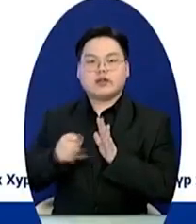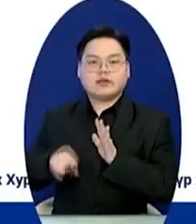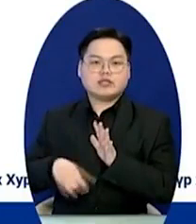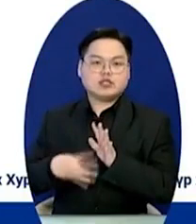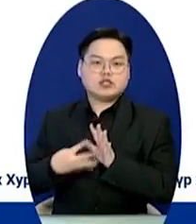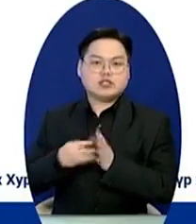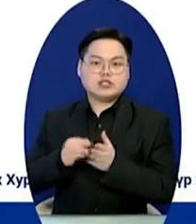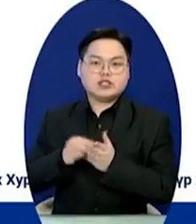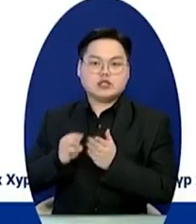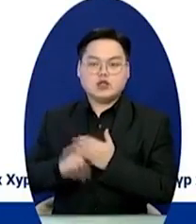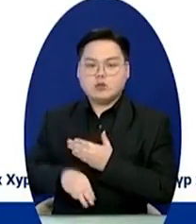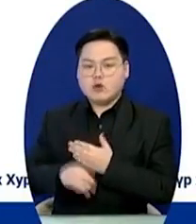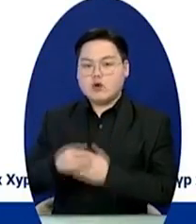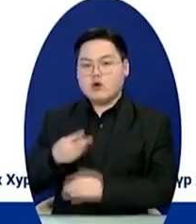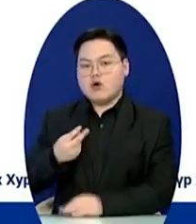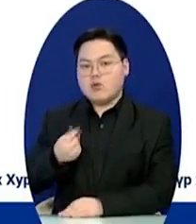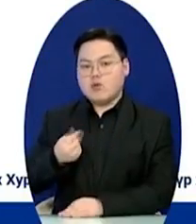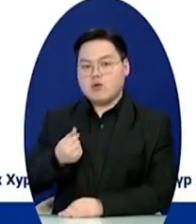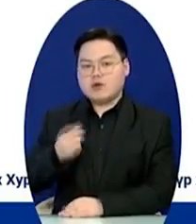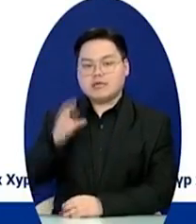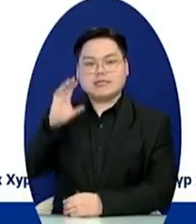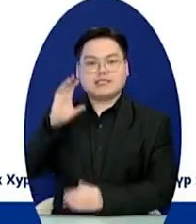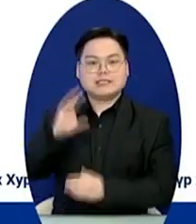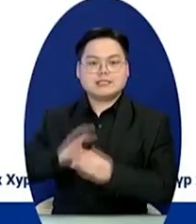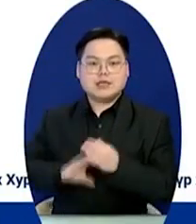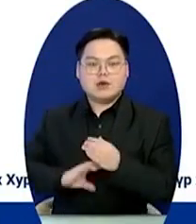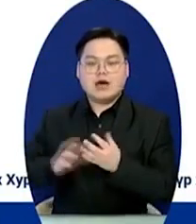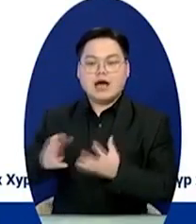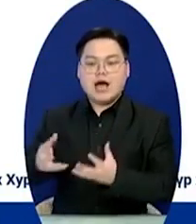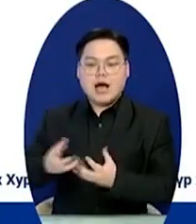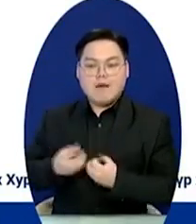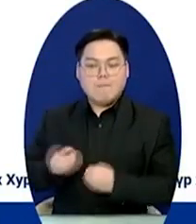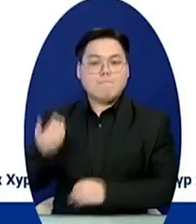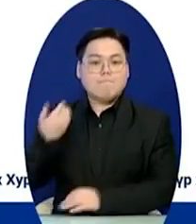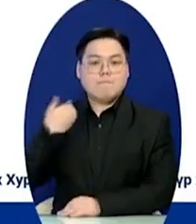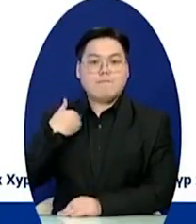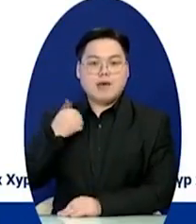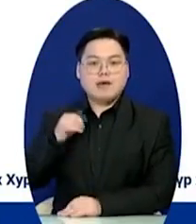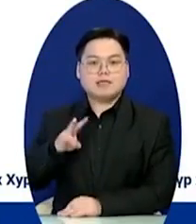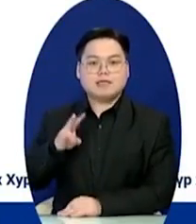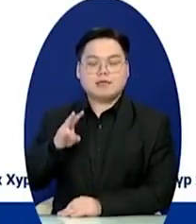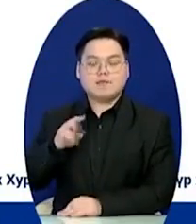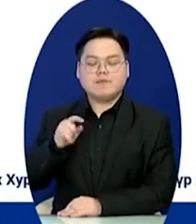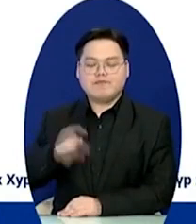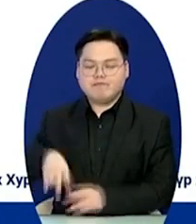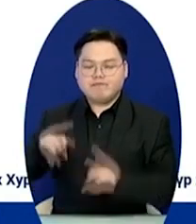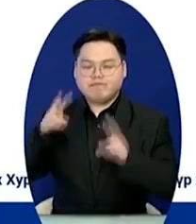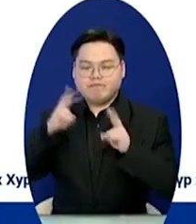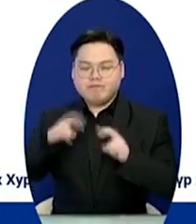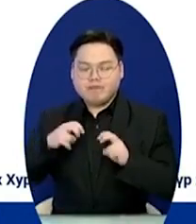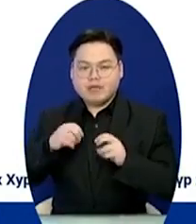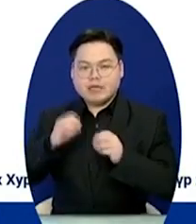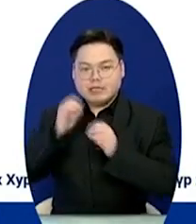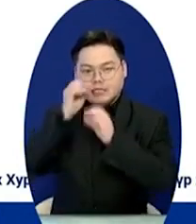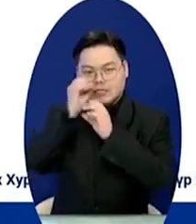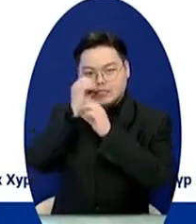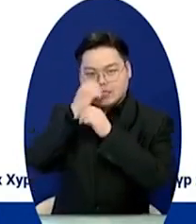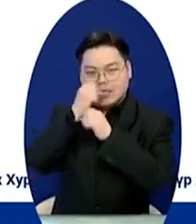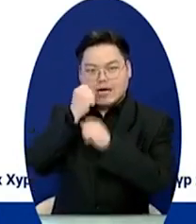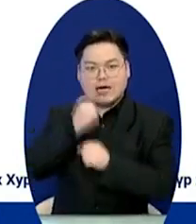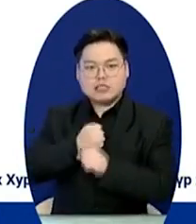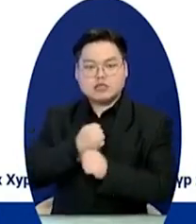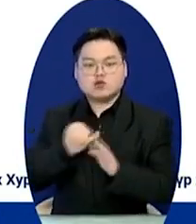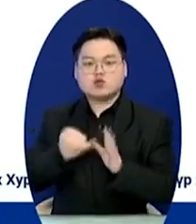7.9 тэрбум төгрөгийн санхүүжилтийг авсан байсан. А үүнээс судалгаа шинжилгээний ажилд